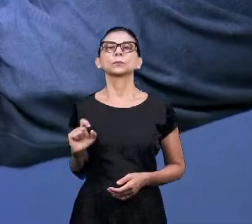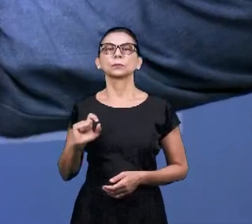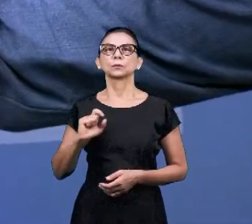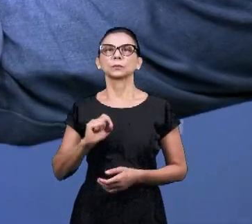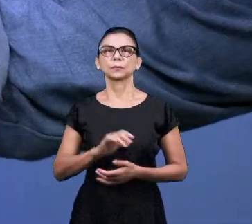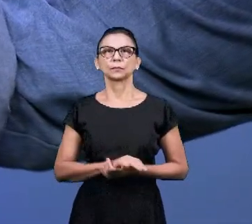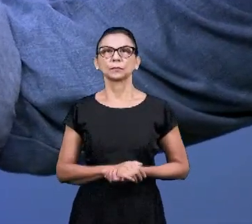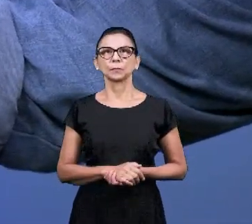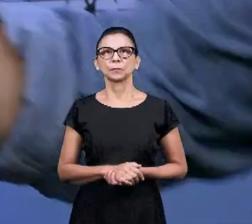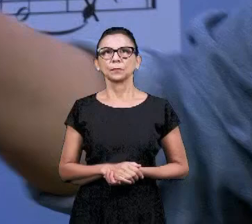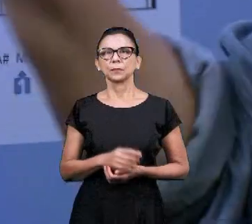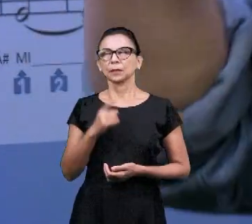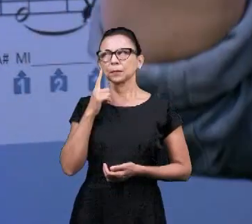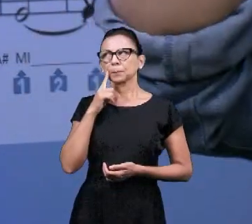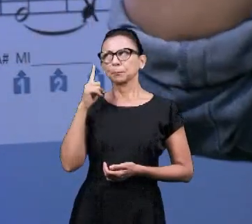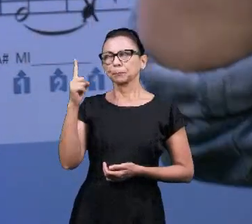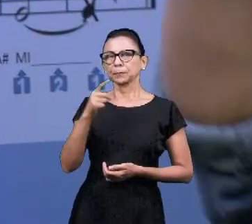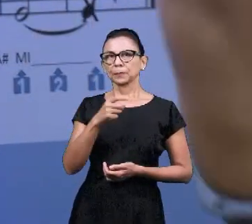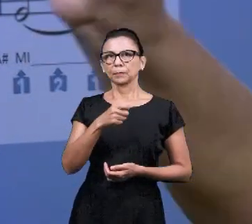note va être